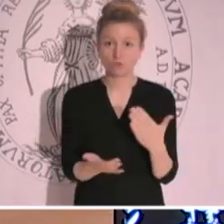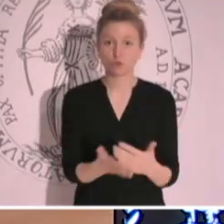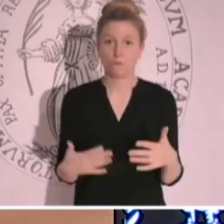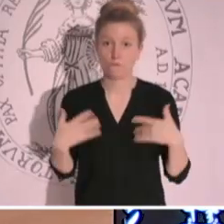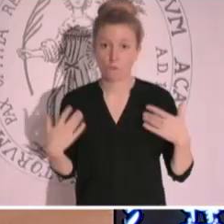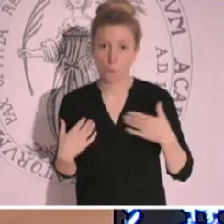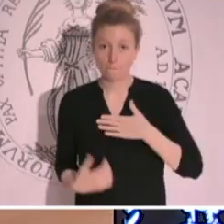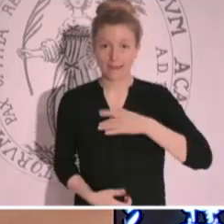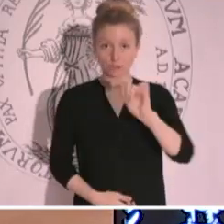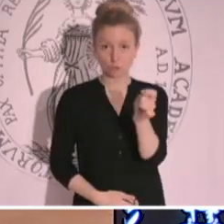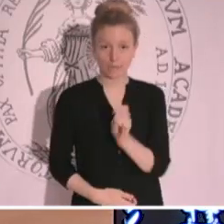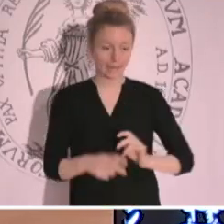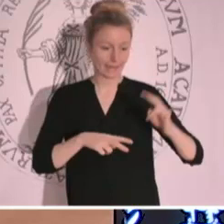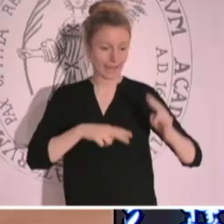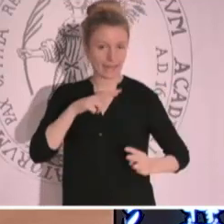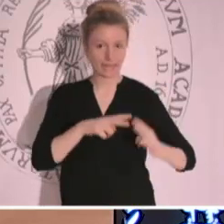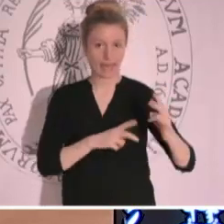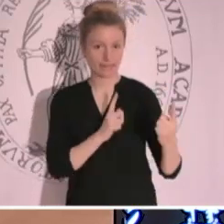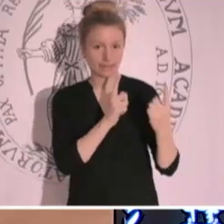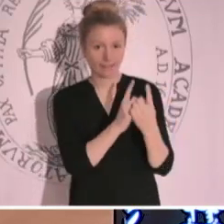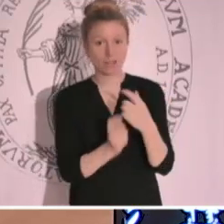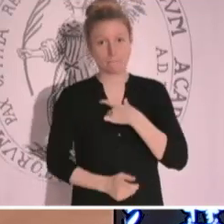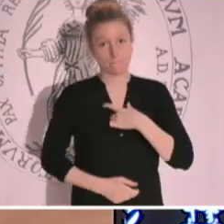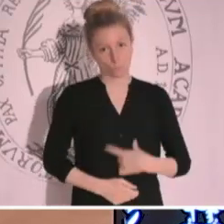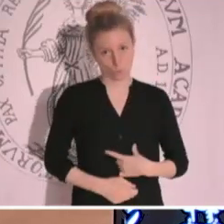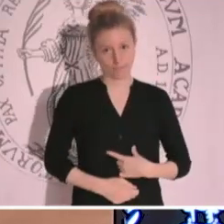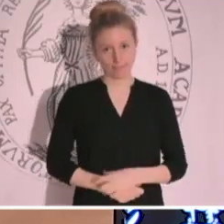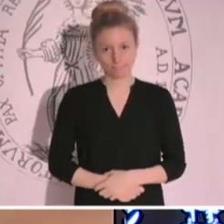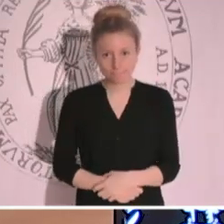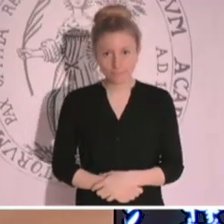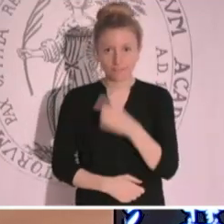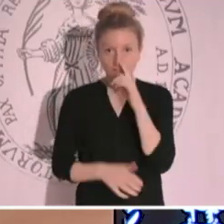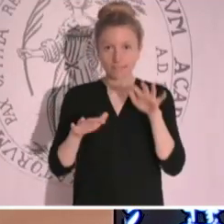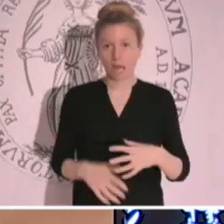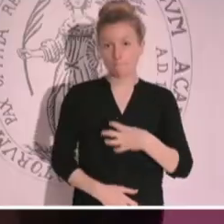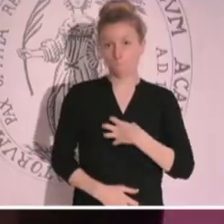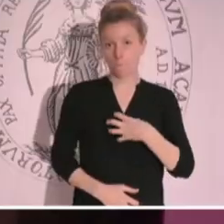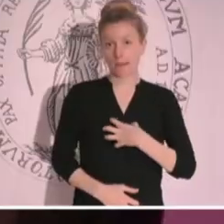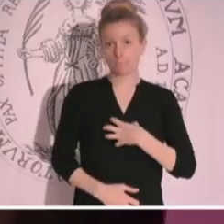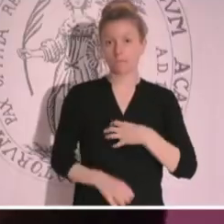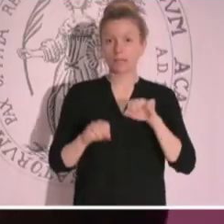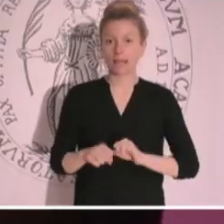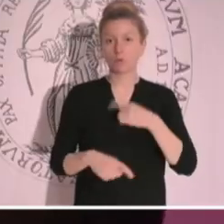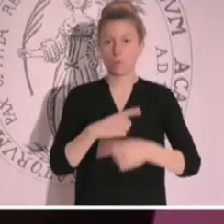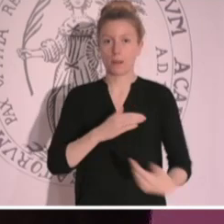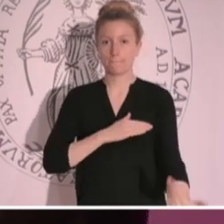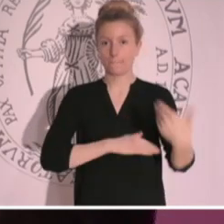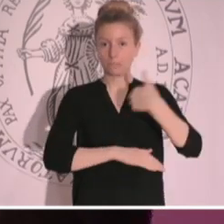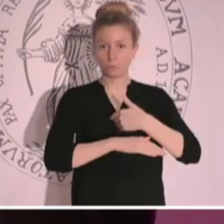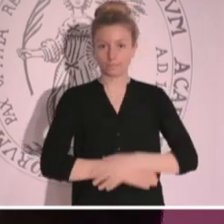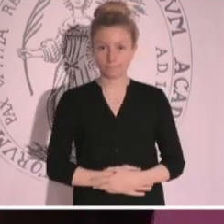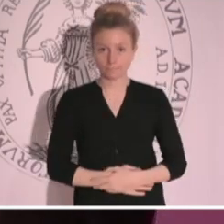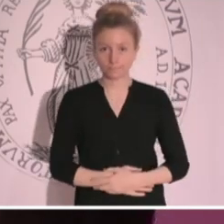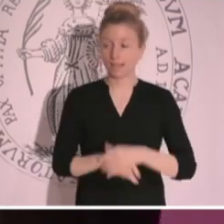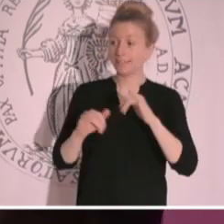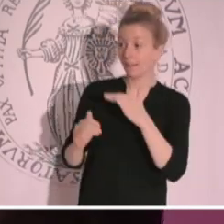ein Problem mal ist, der Dekan ist ja für Sie auch immer da, wenn es irgendwo mal kneift. Ja, vielen herzlichen Dank. Als